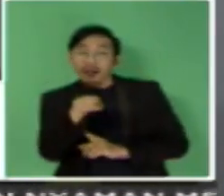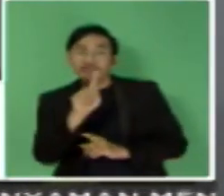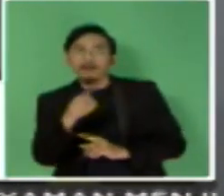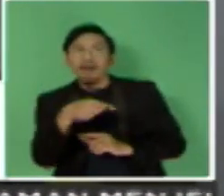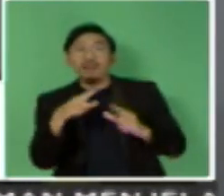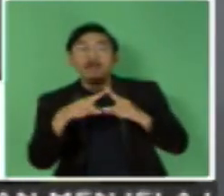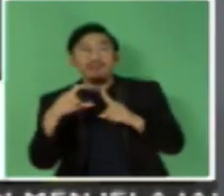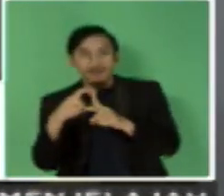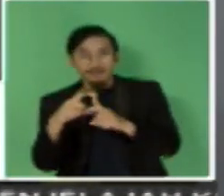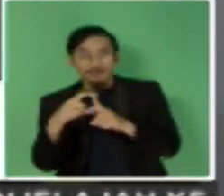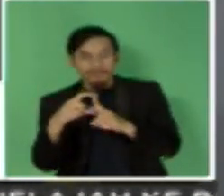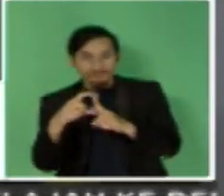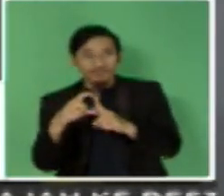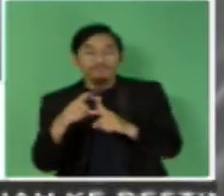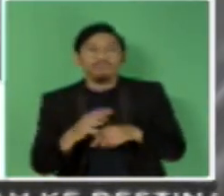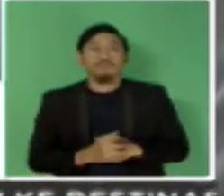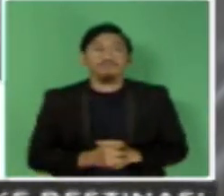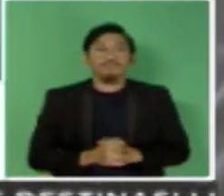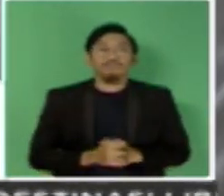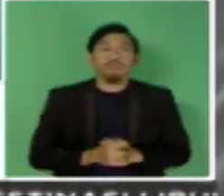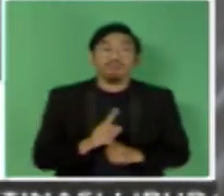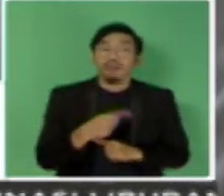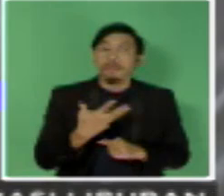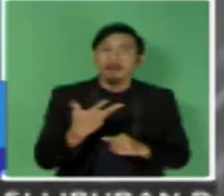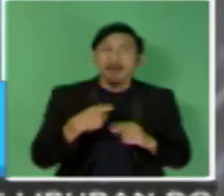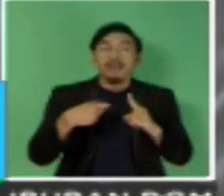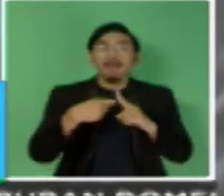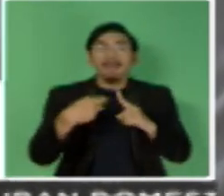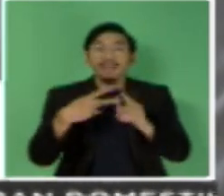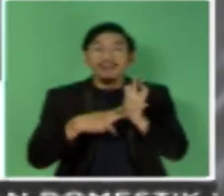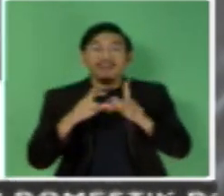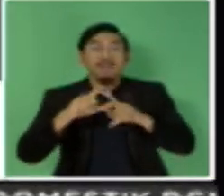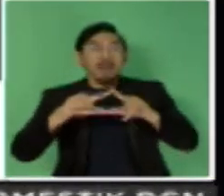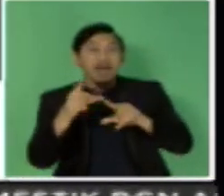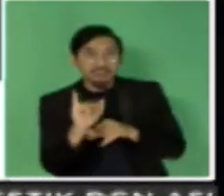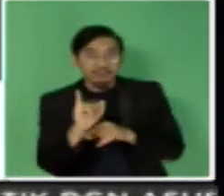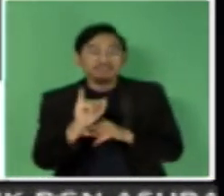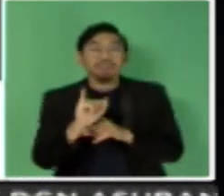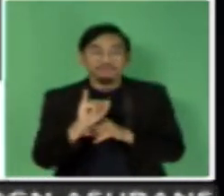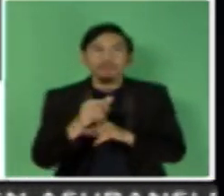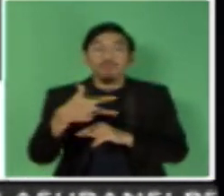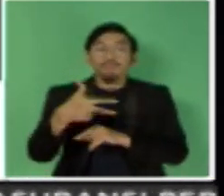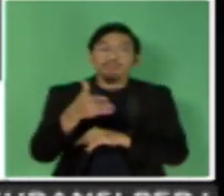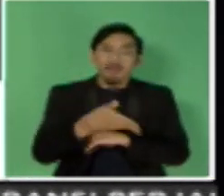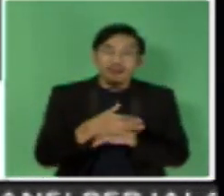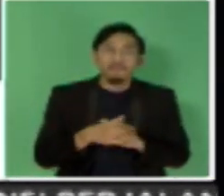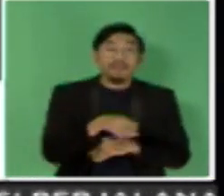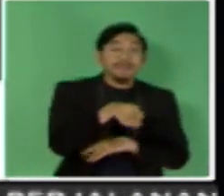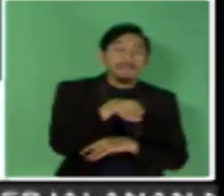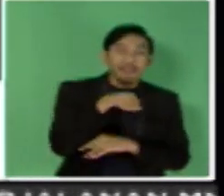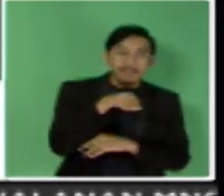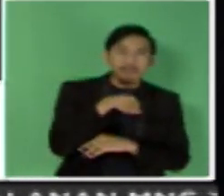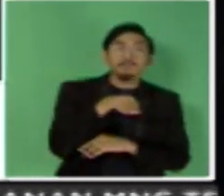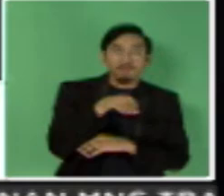yakni Komandan Distrik Militer Kendari, Kolonel HS, dan Sersan 2Z. Pelepasan akan dilakukan hari ini oleh